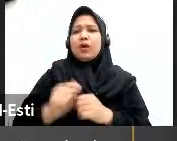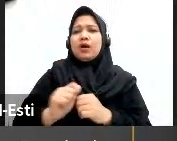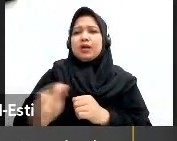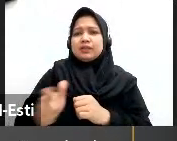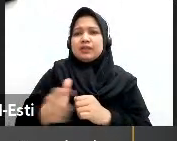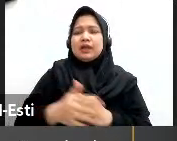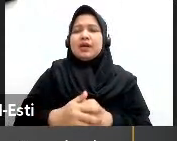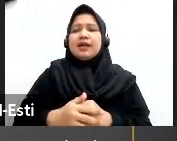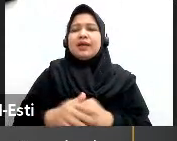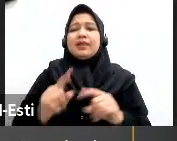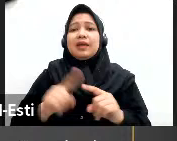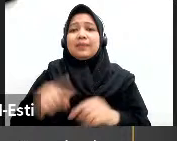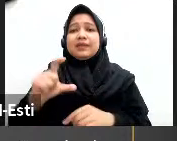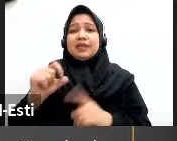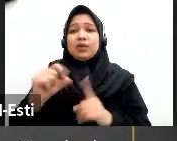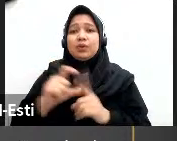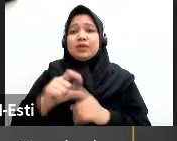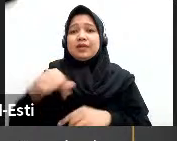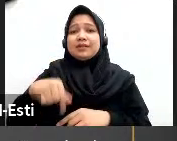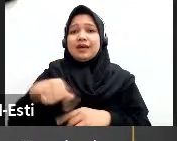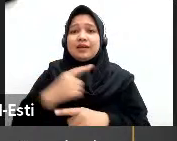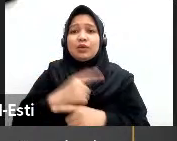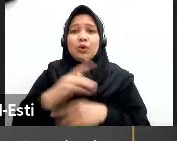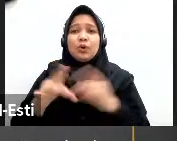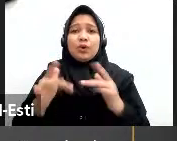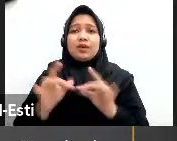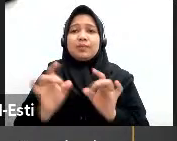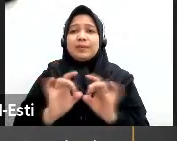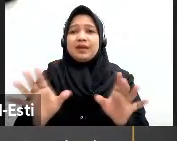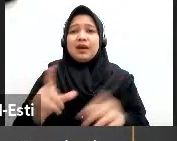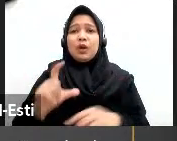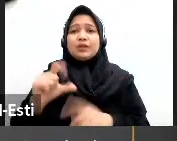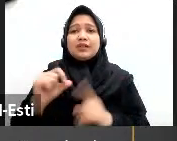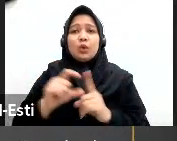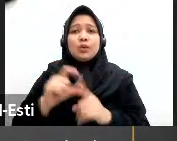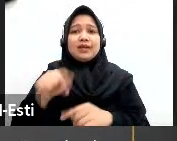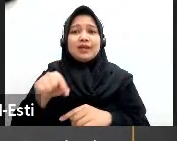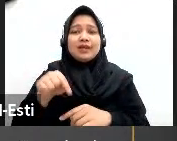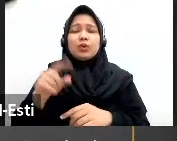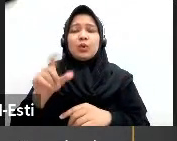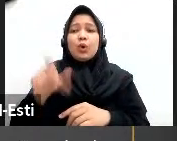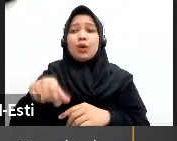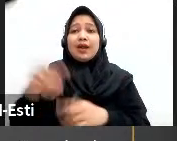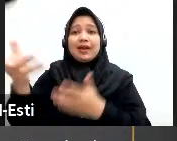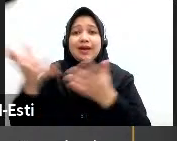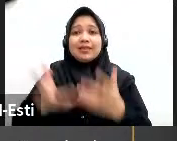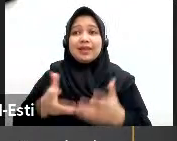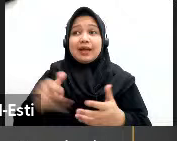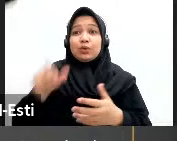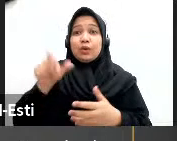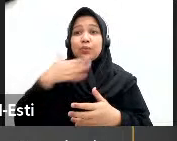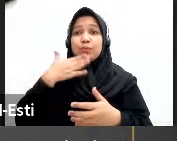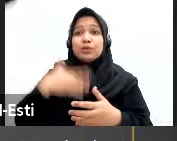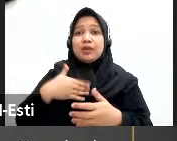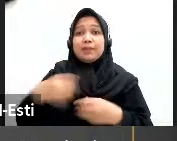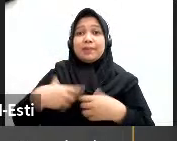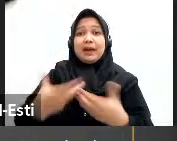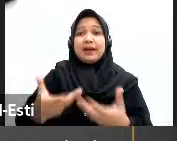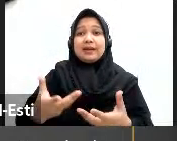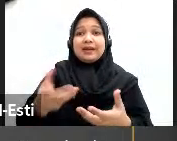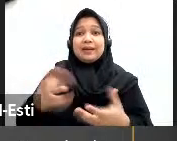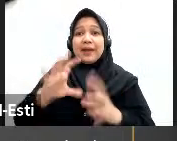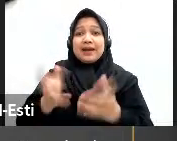lebih kode di marketplace itu beda jadi jauh dari marketplace itu sebetulnya Forex bukan yang memiliki barang hanya sebagai perantara